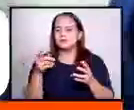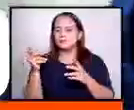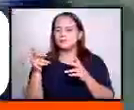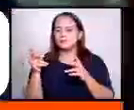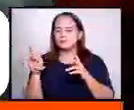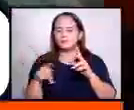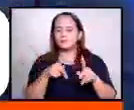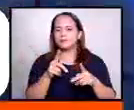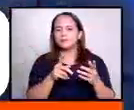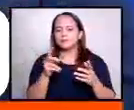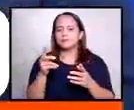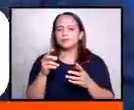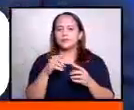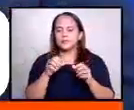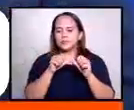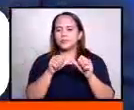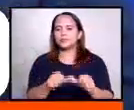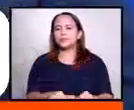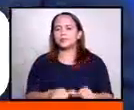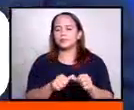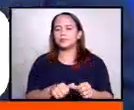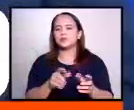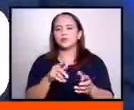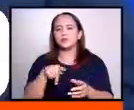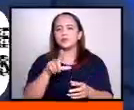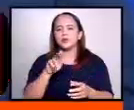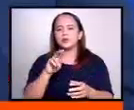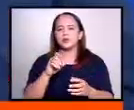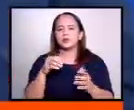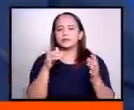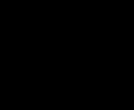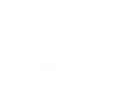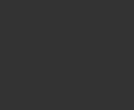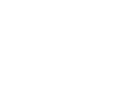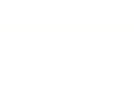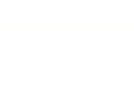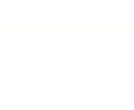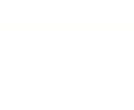Dahil dito, magpapatuloy ang pagdinig sa kasong plunder laban kina Estrada.